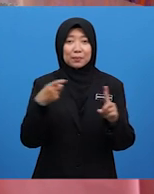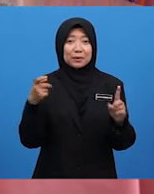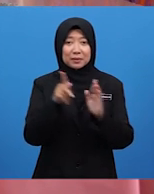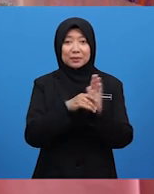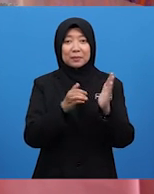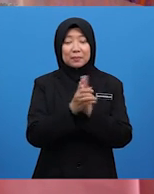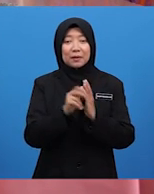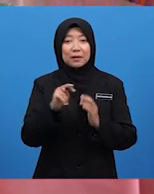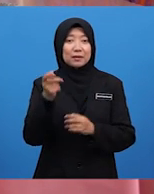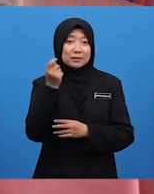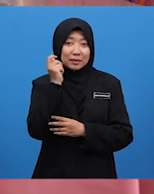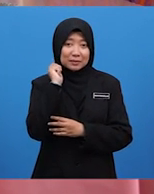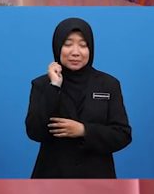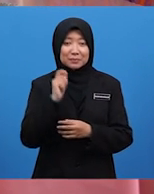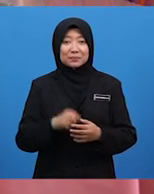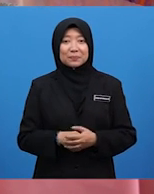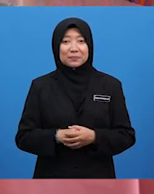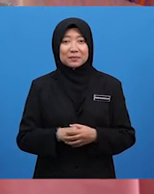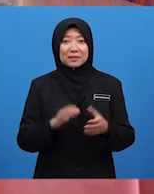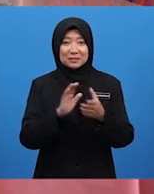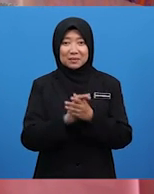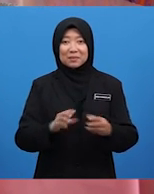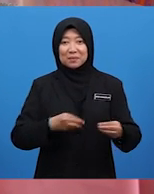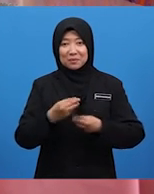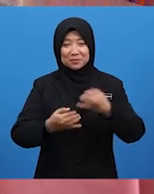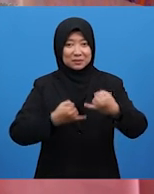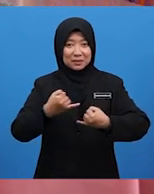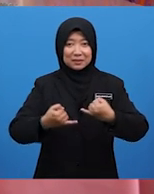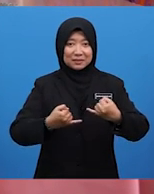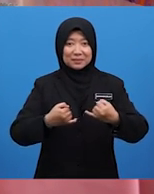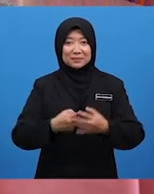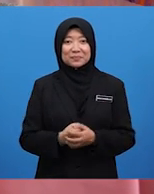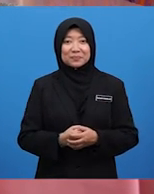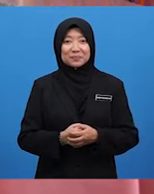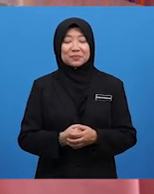kemahiran itu tadi. Selamat